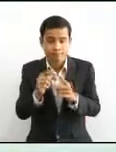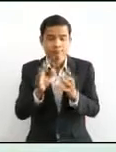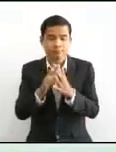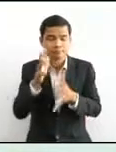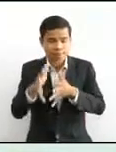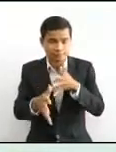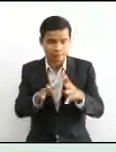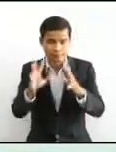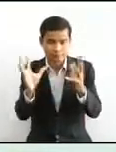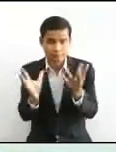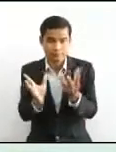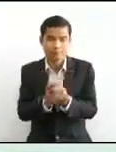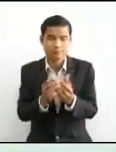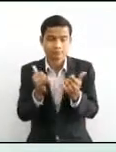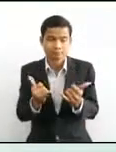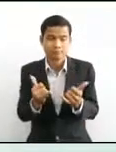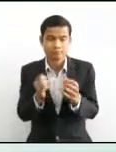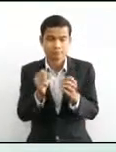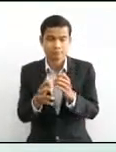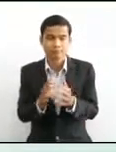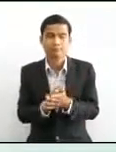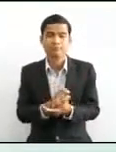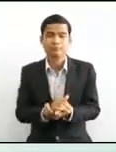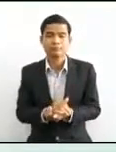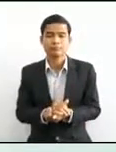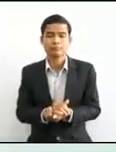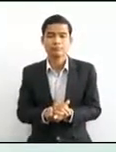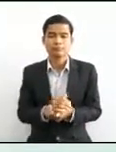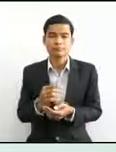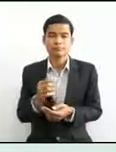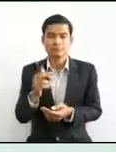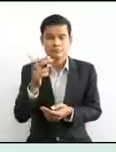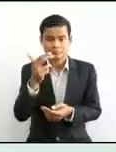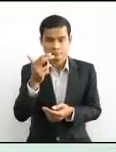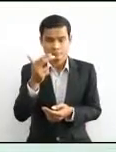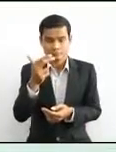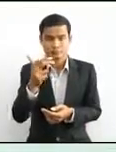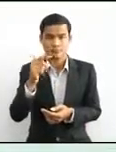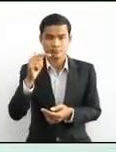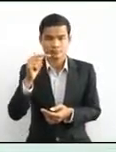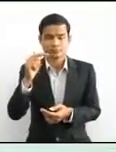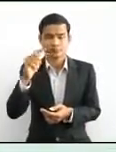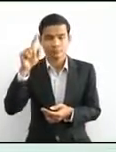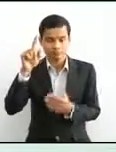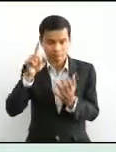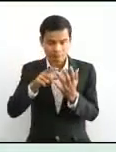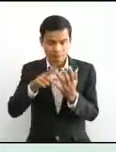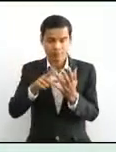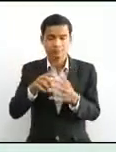Con tìm được ở khả nế ta. Tho nâng ngỡ. Thong. Bên tọ muối.